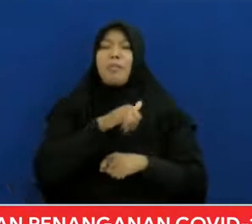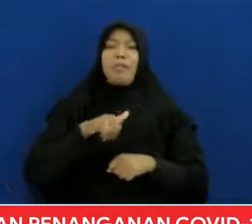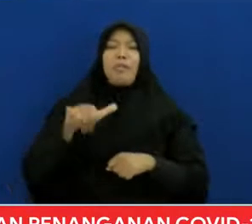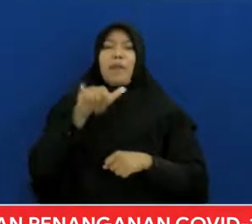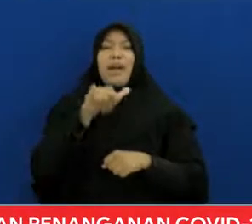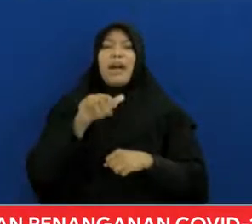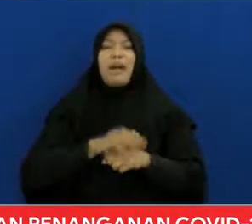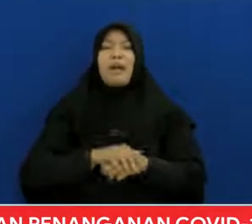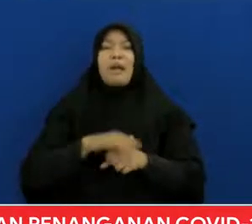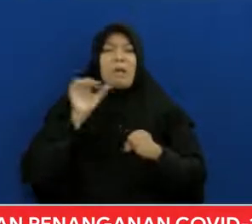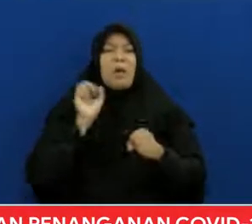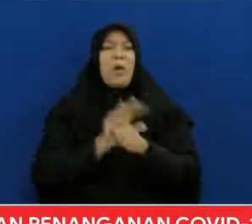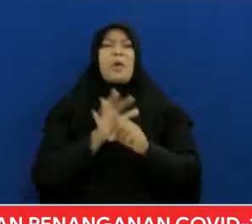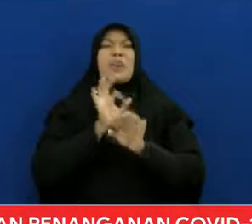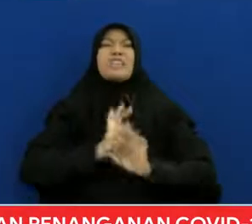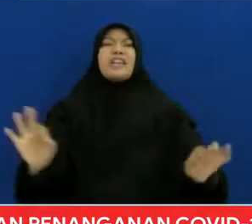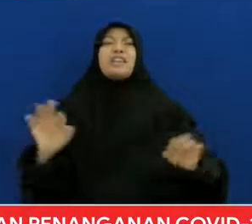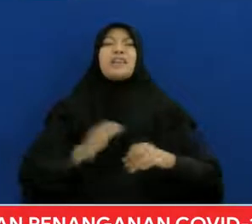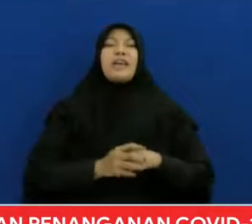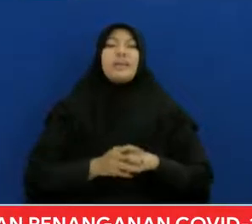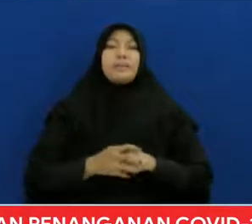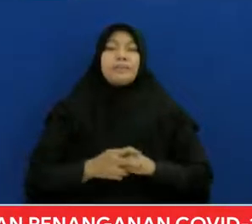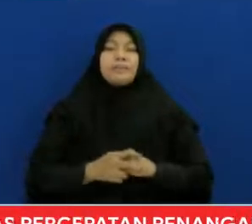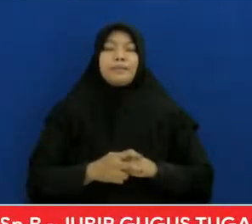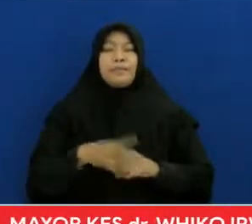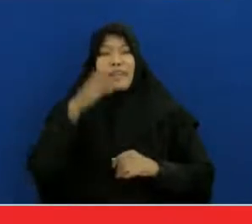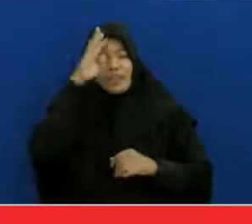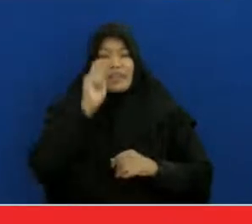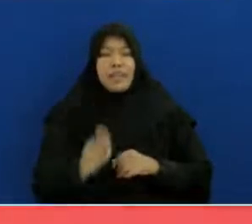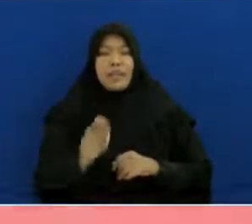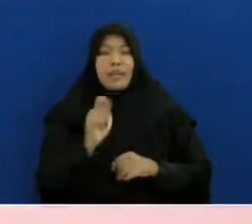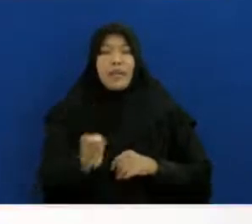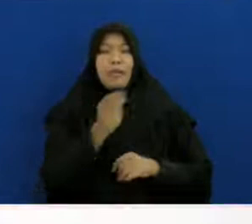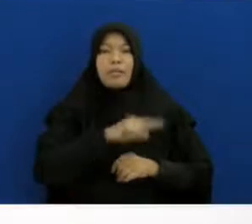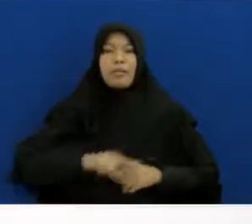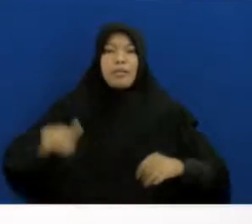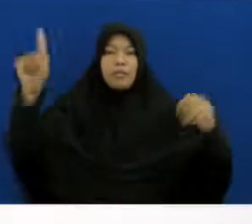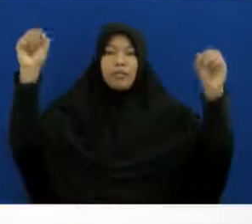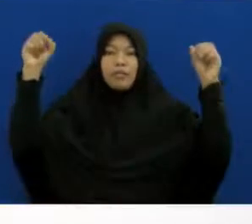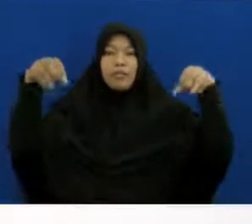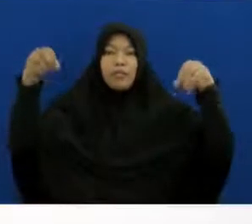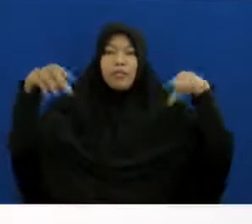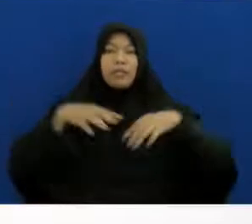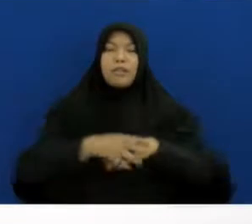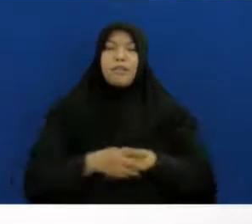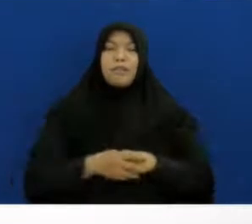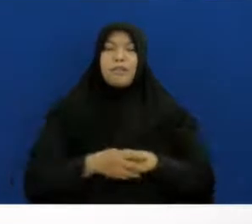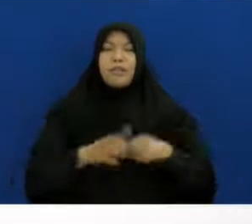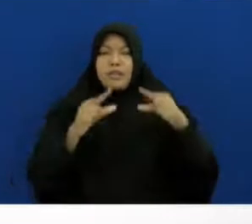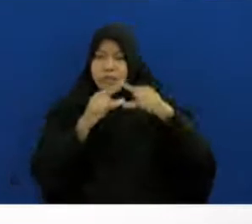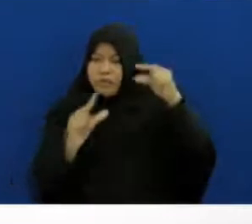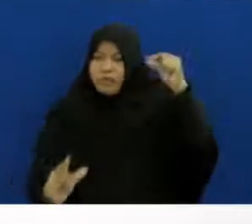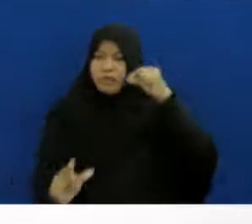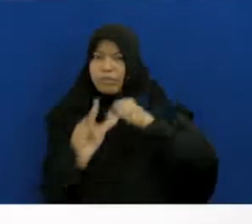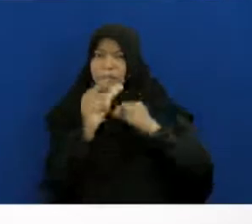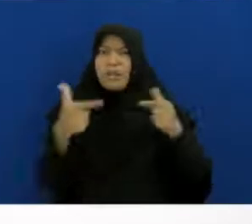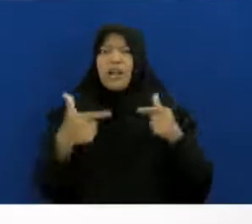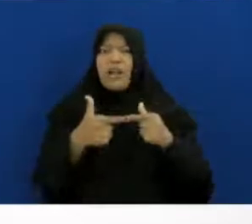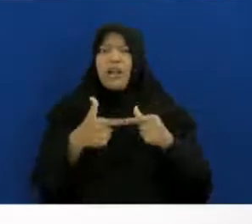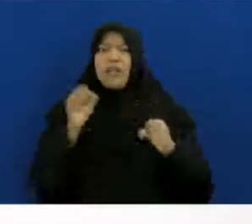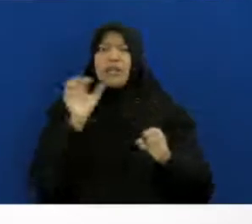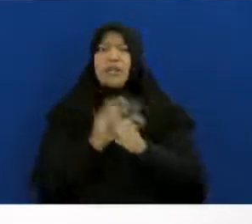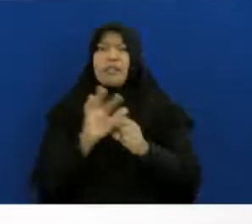di wilayah Sumatera Utara. Demikian, wassalamualaikum warahmatullahi wabarakatuh. Sumut